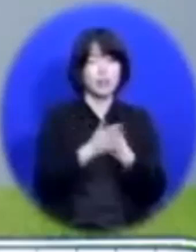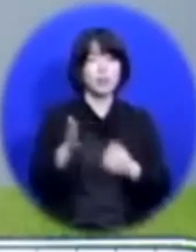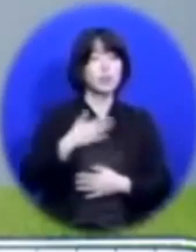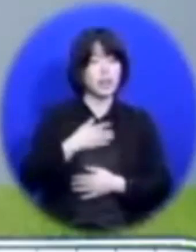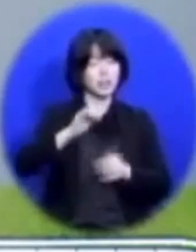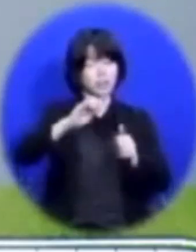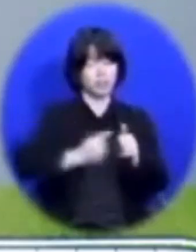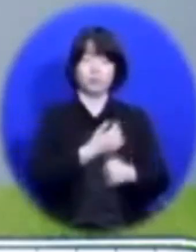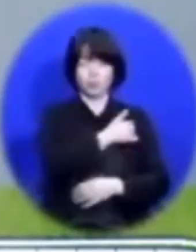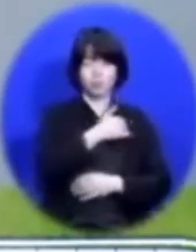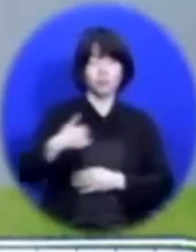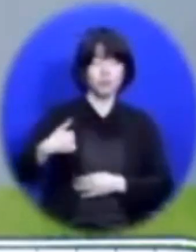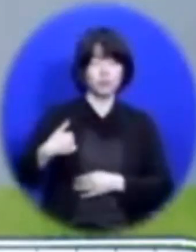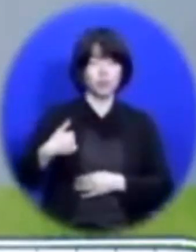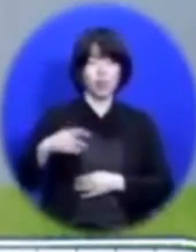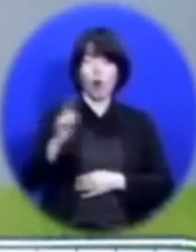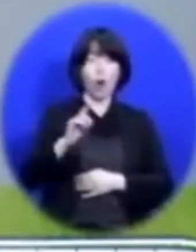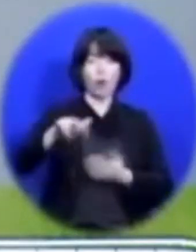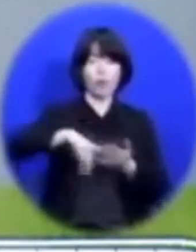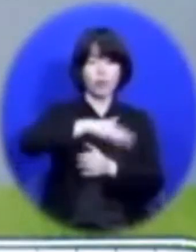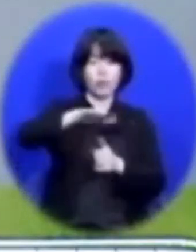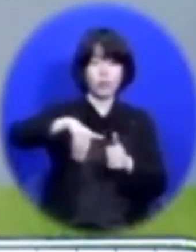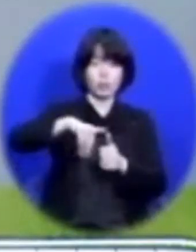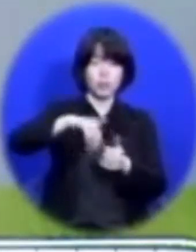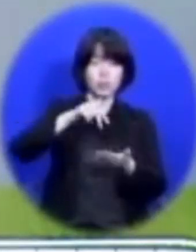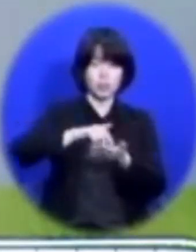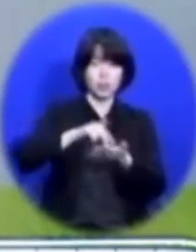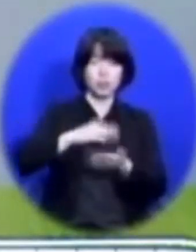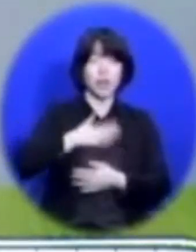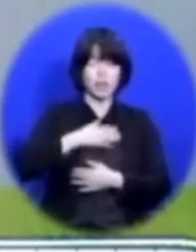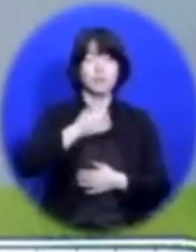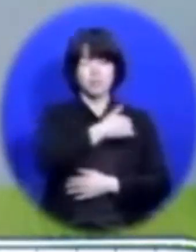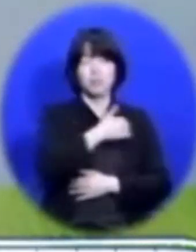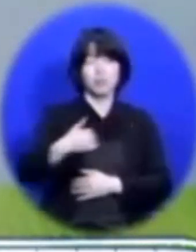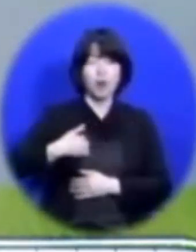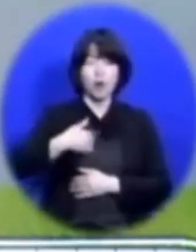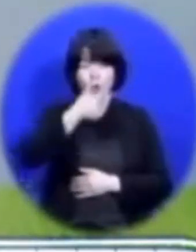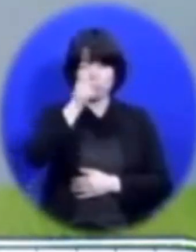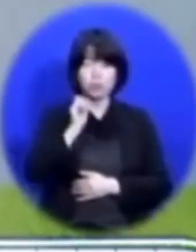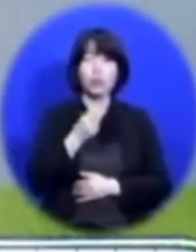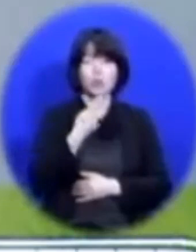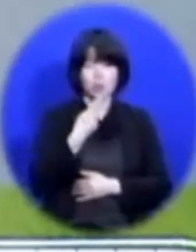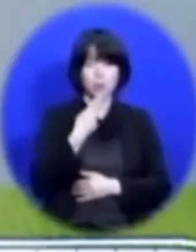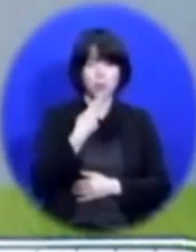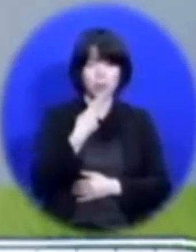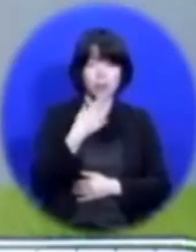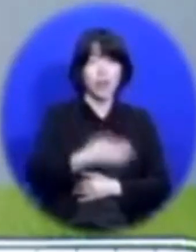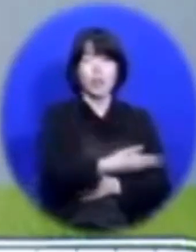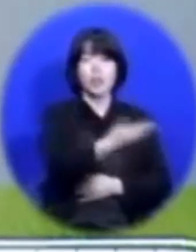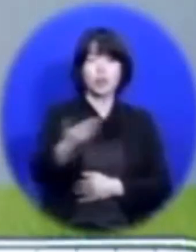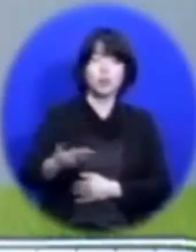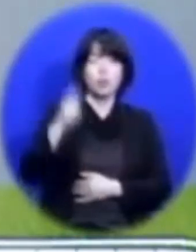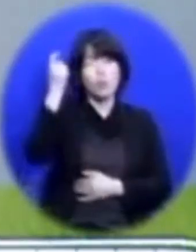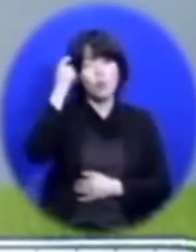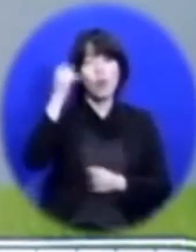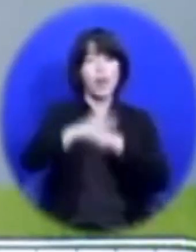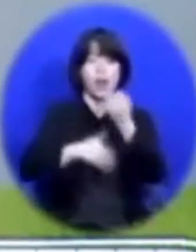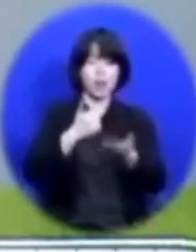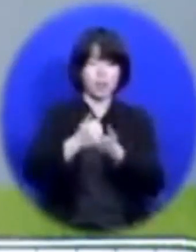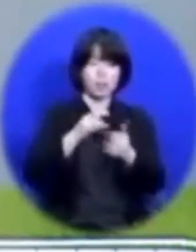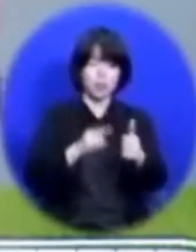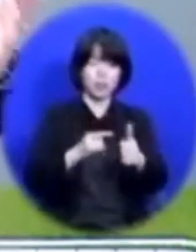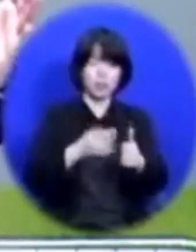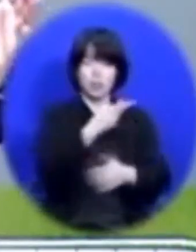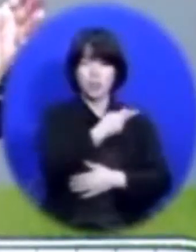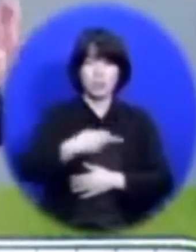만족한다.그는 어떤상황에서도만족한다.그에게는부족한것이없다 .여러분,하나님께서사도